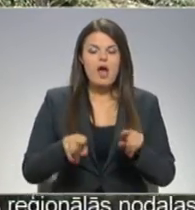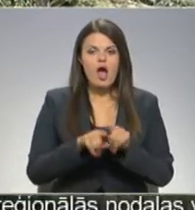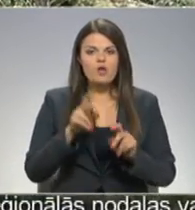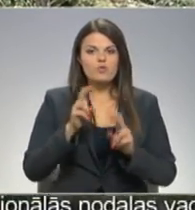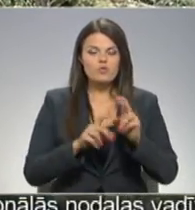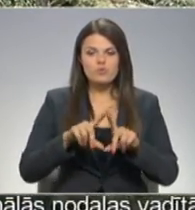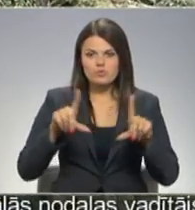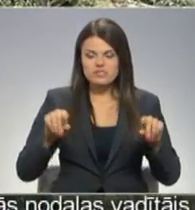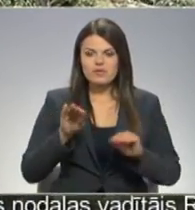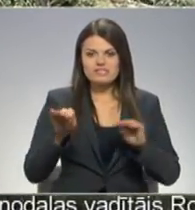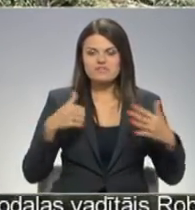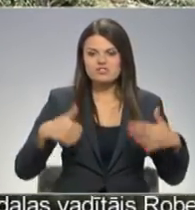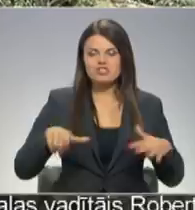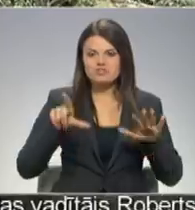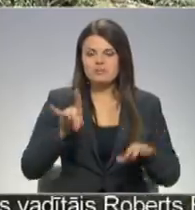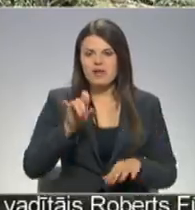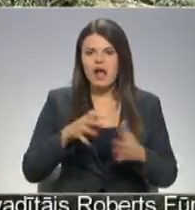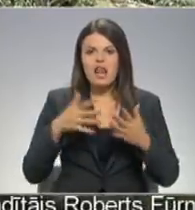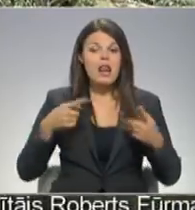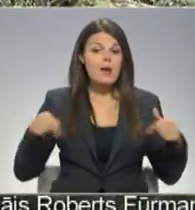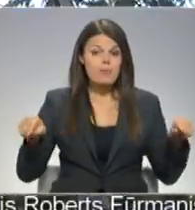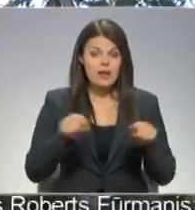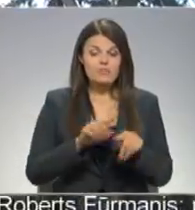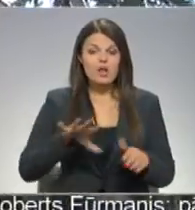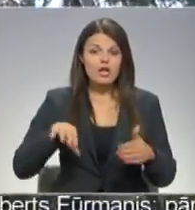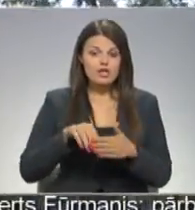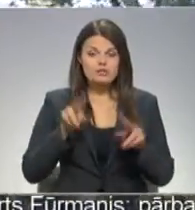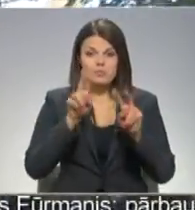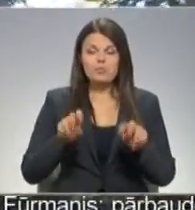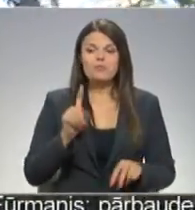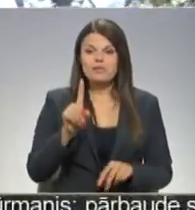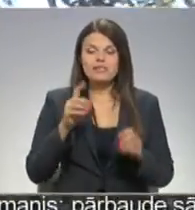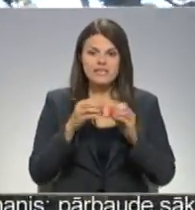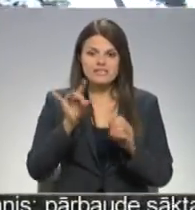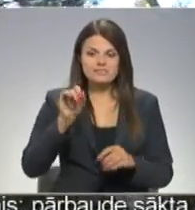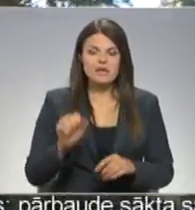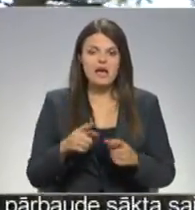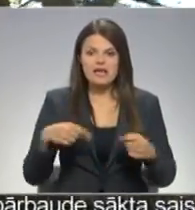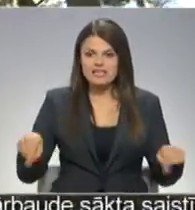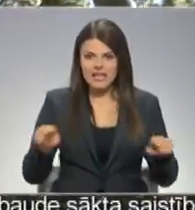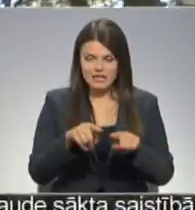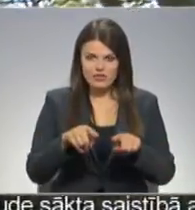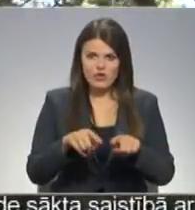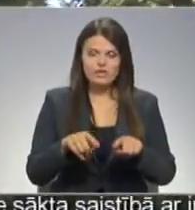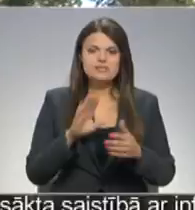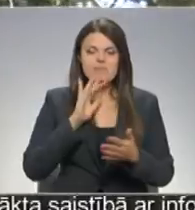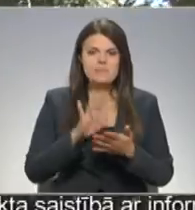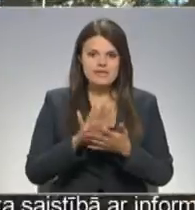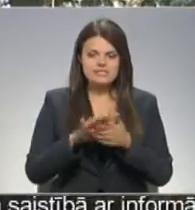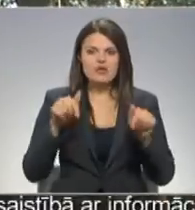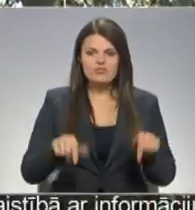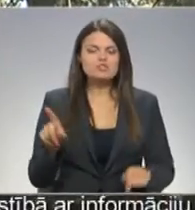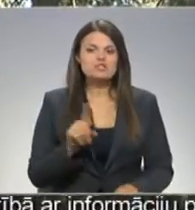rūpnieciskos uzņēmumus izvietos 67 hektāru platībā, līdz šim pārbaudīti tikai 10 hektāri teritorijas. Piesārņojums šeit